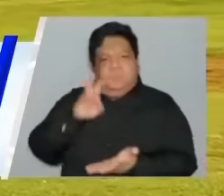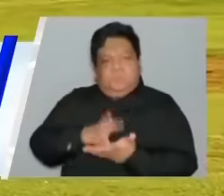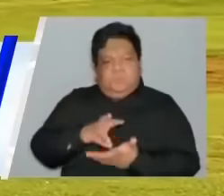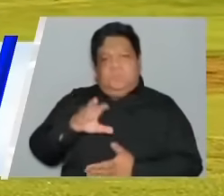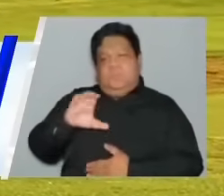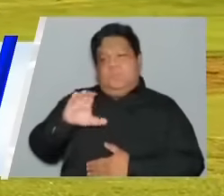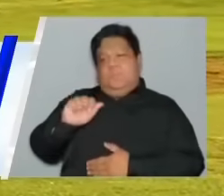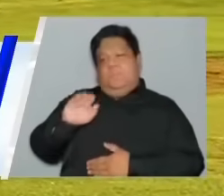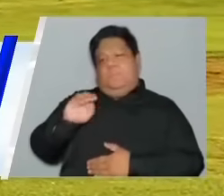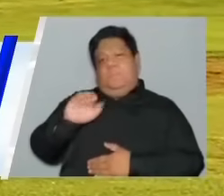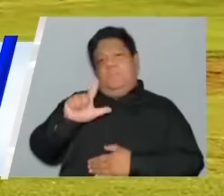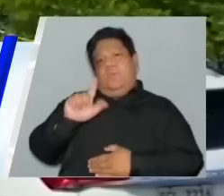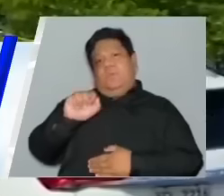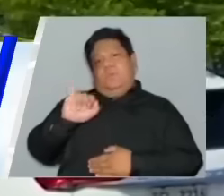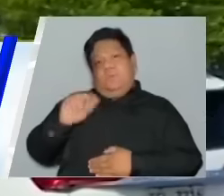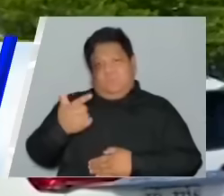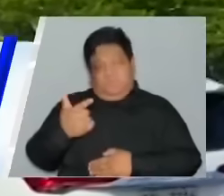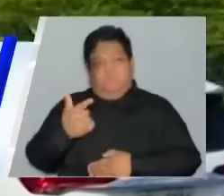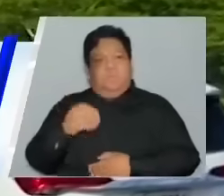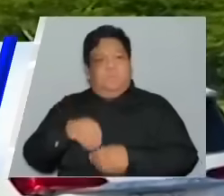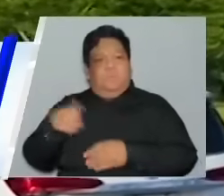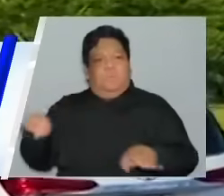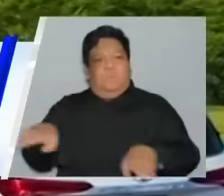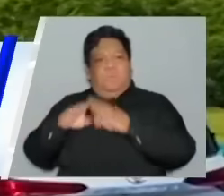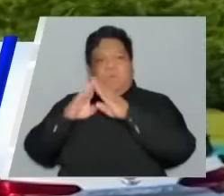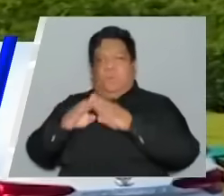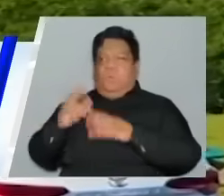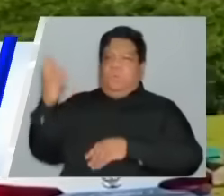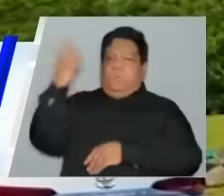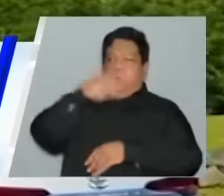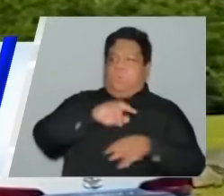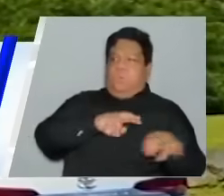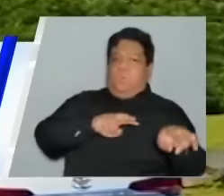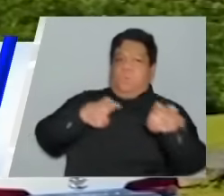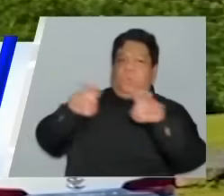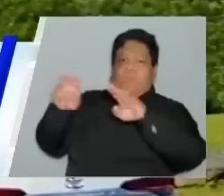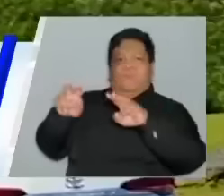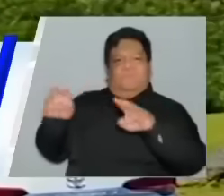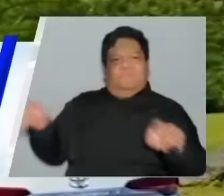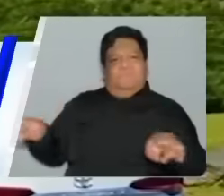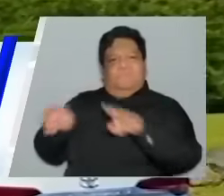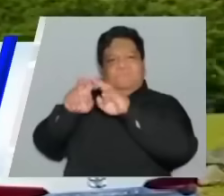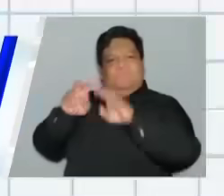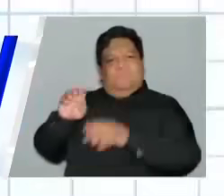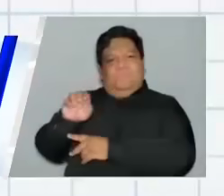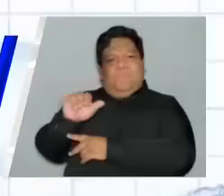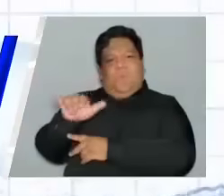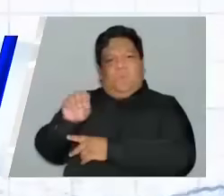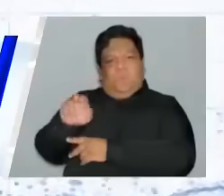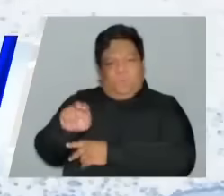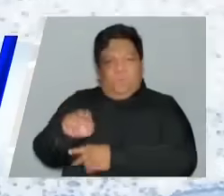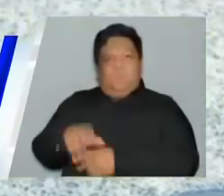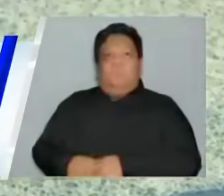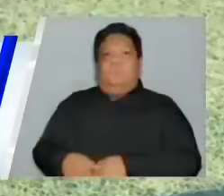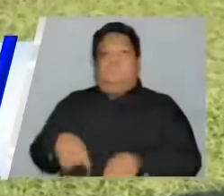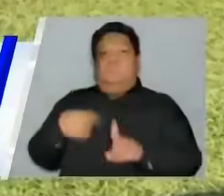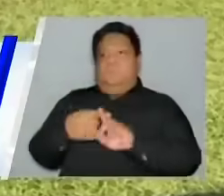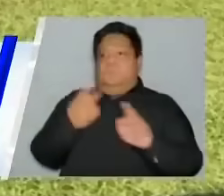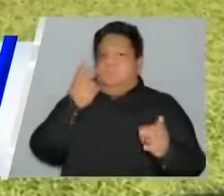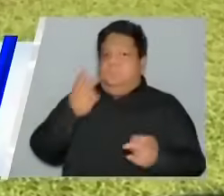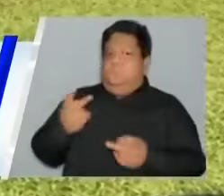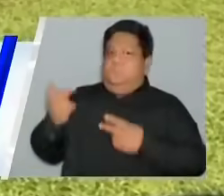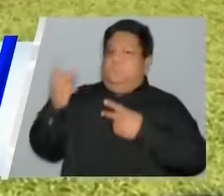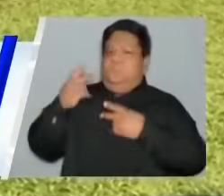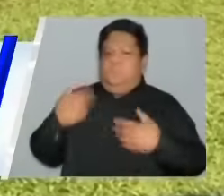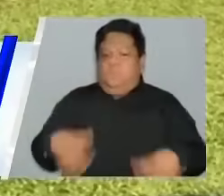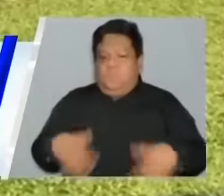breathtaking scenery ng Bulkang Mayon. Perfect din para sa pangmalakasang throwback na transportasyon nung panahon pa ng